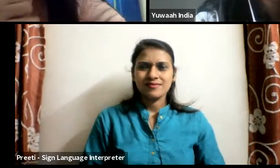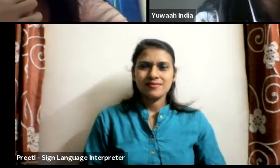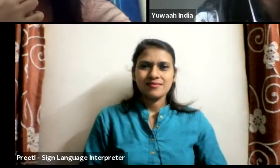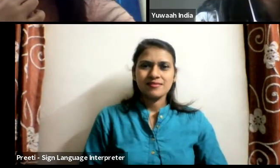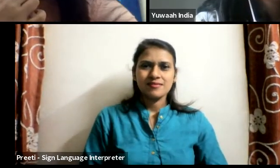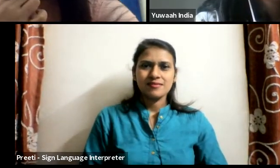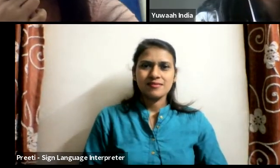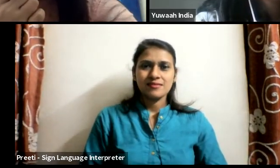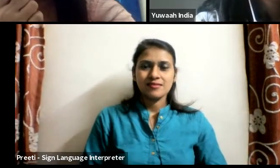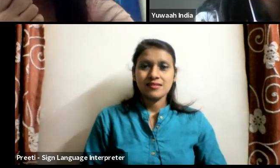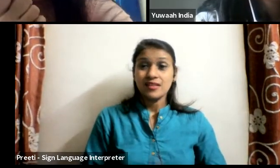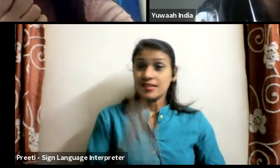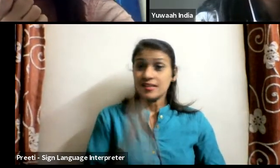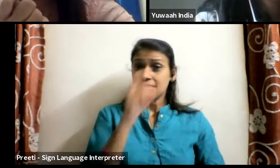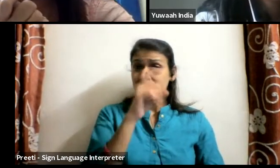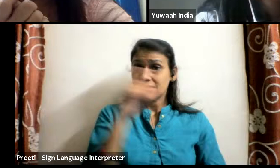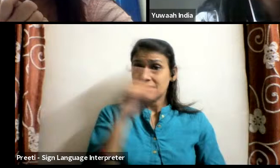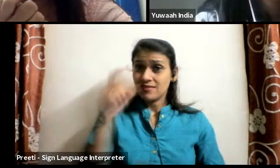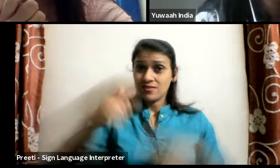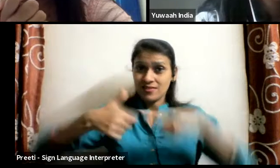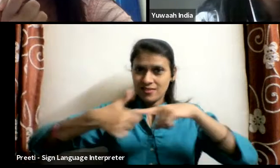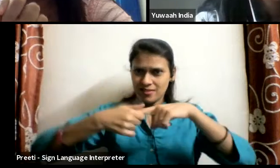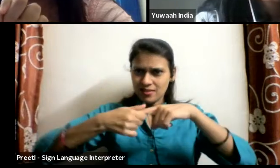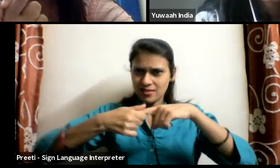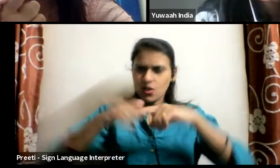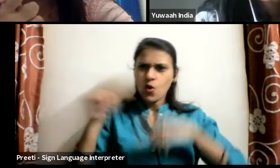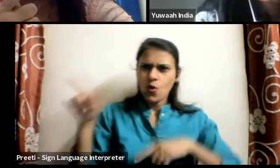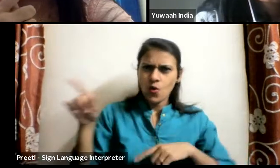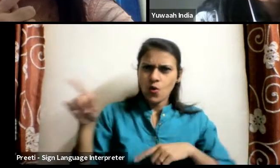जिनको 77 है, क्या वो कोविड पॉजिटिव है?